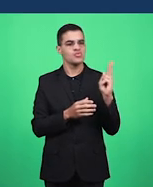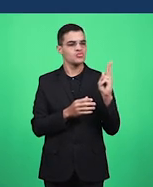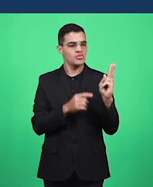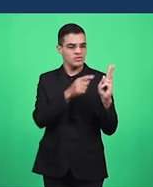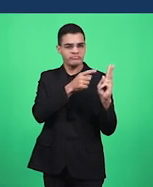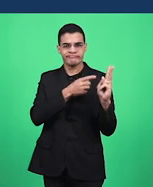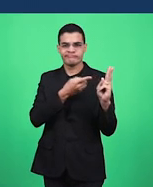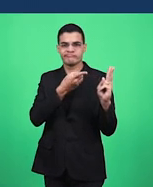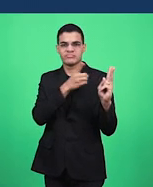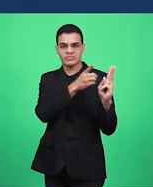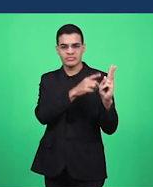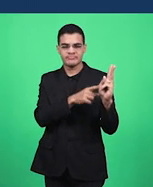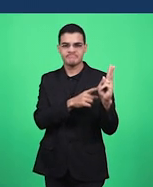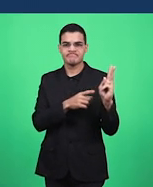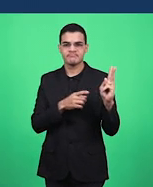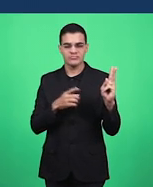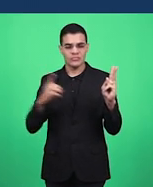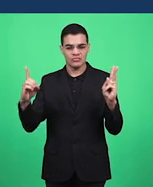Когда они